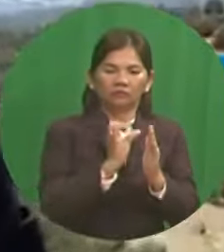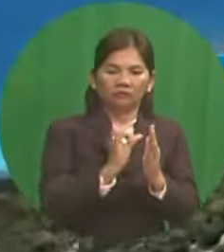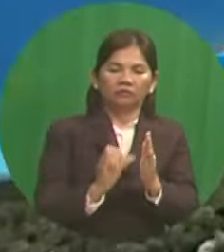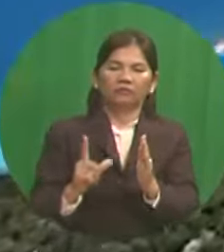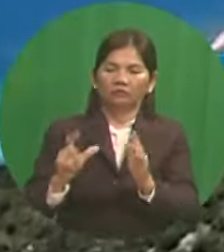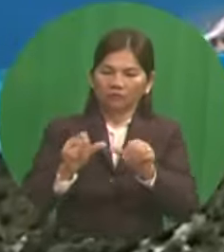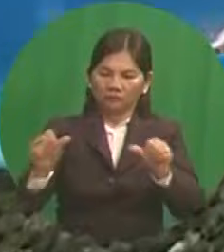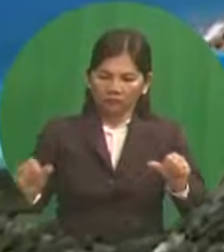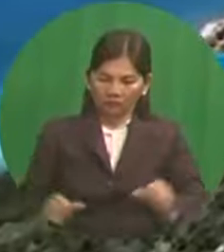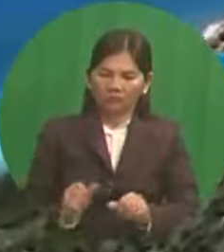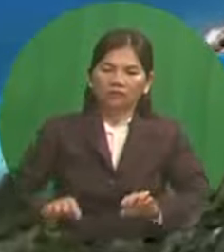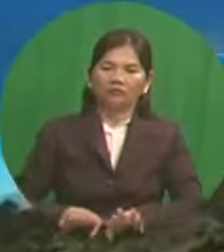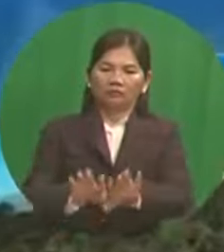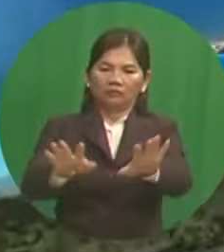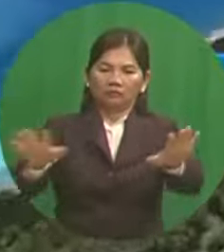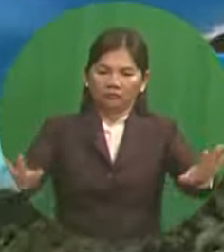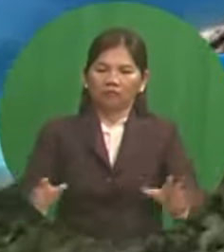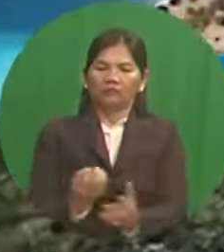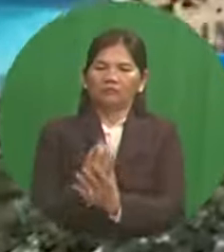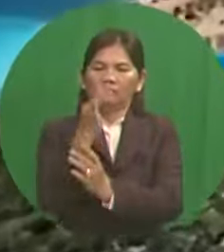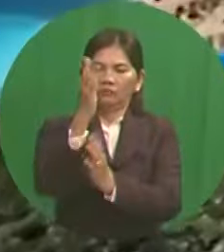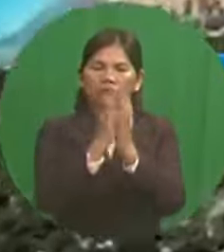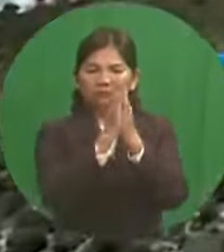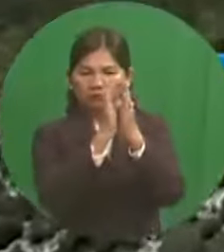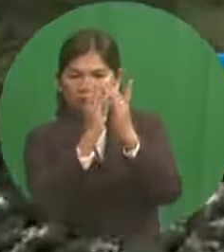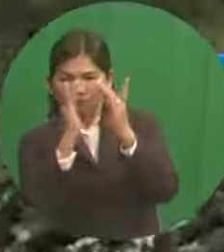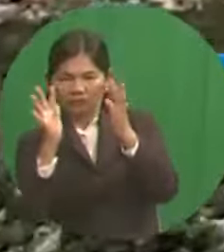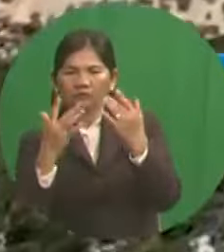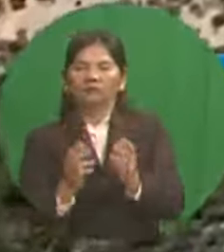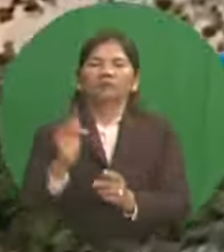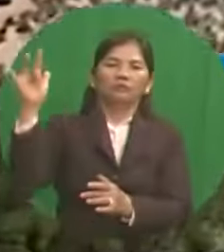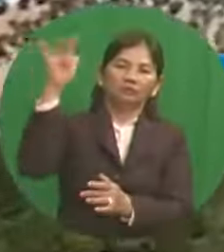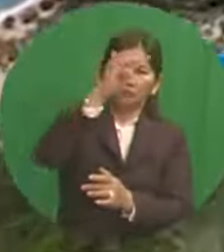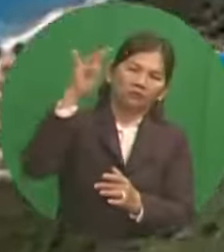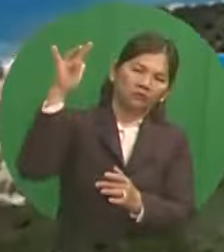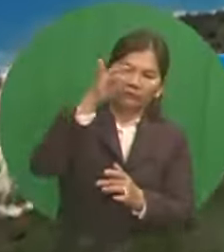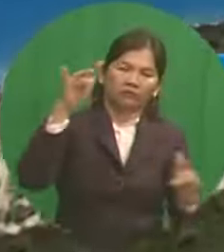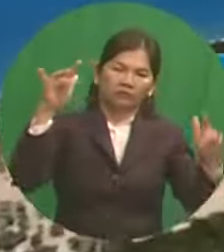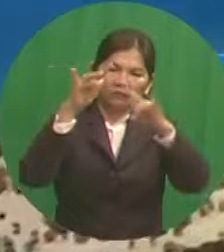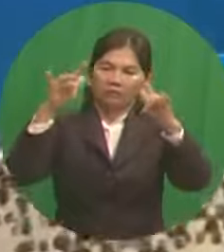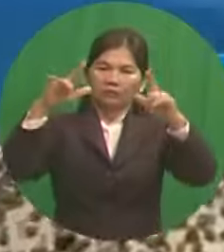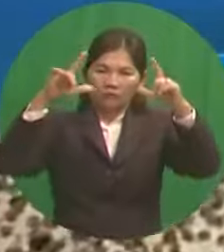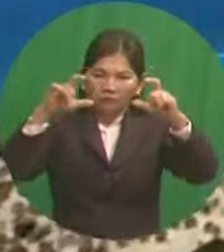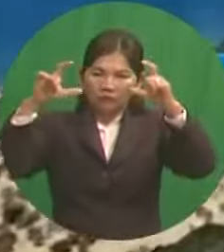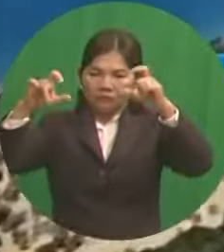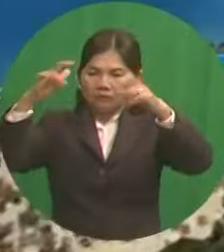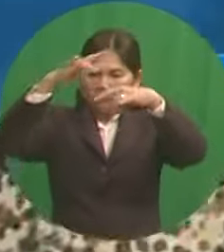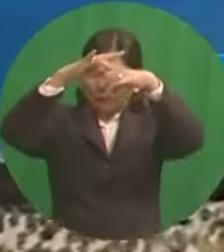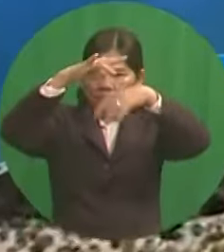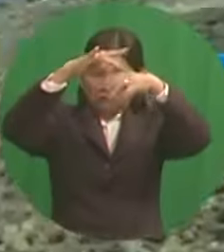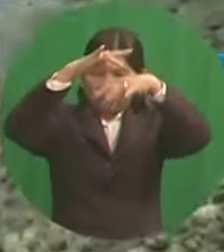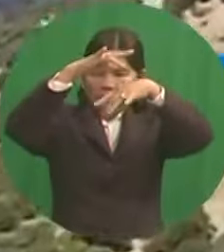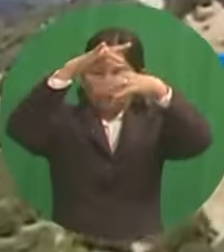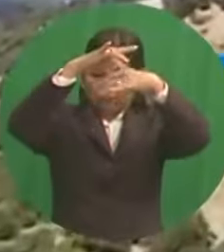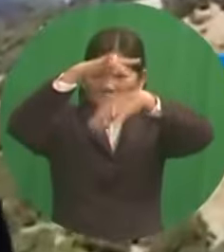ក្នុងតំបន់ដែលគ្របដណ្ដប់ដោយរុក្ខជាតិក្រាស់ក្រែលយន្តហោះជាច្រើនគ្រឿងក៏ត្រូវបានគេថតជាប់ពេលកំពុងទម្លាក់ទឹកពន្លត់